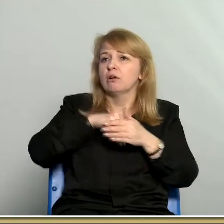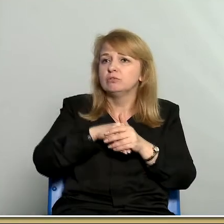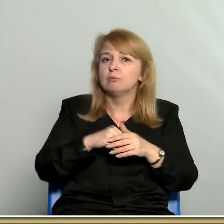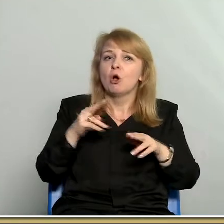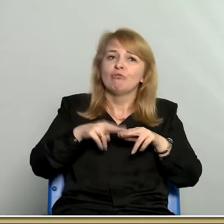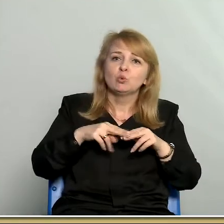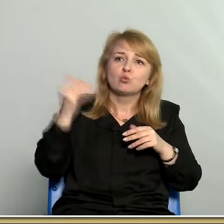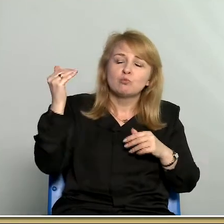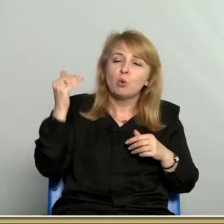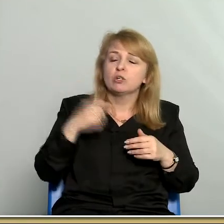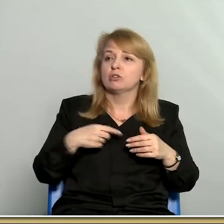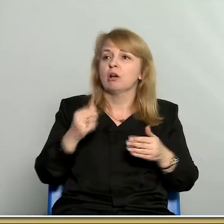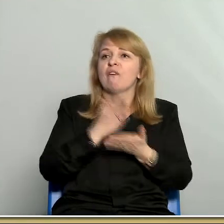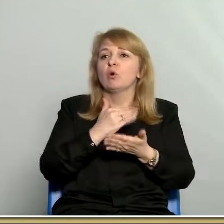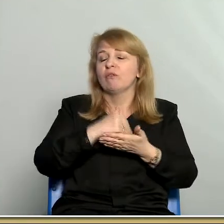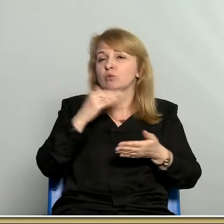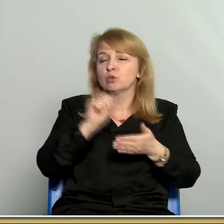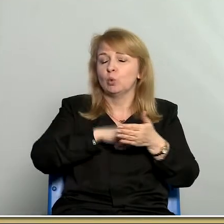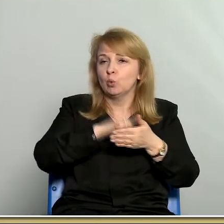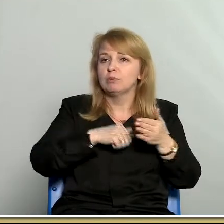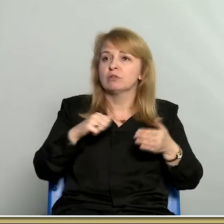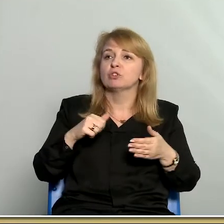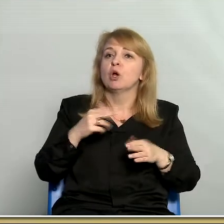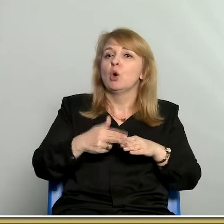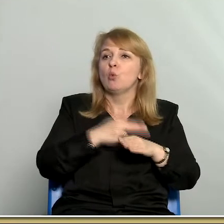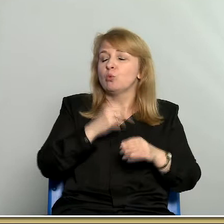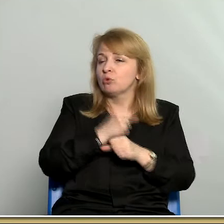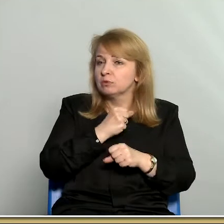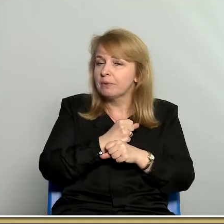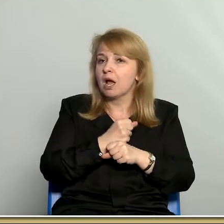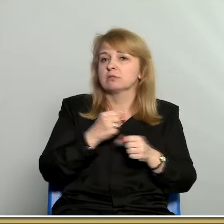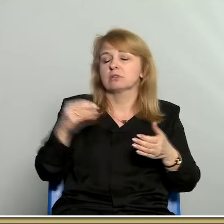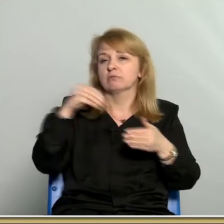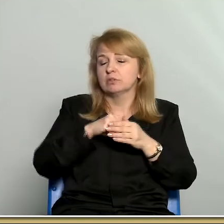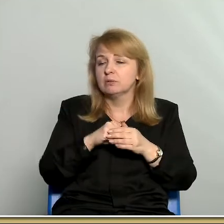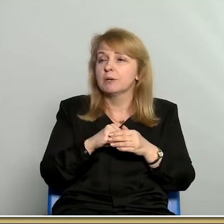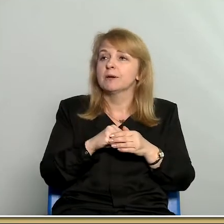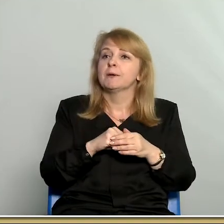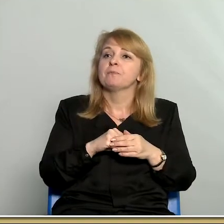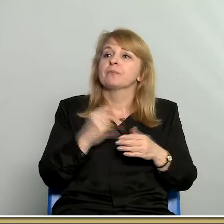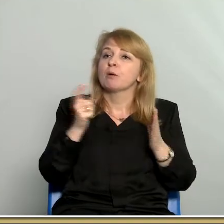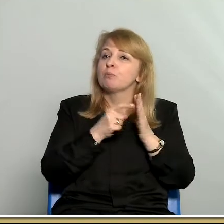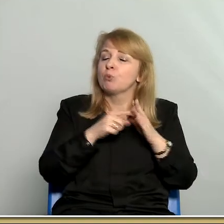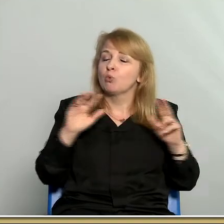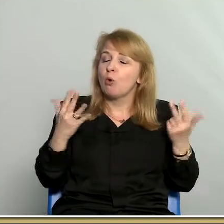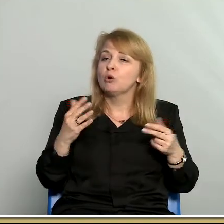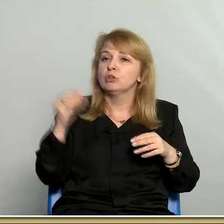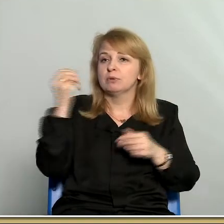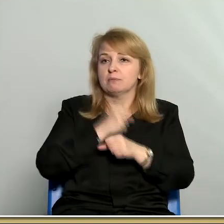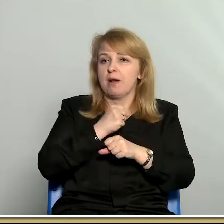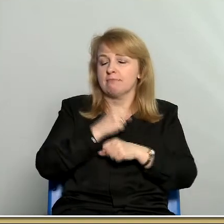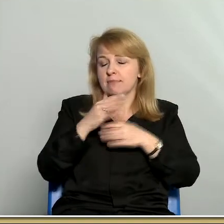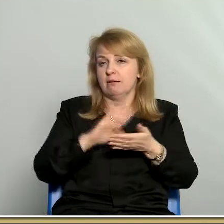Społecznego. Wojewódzki Urząd Pracy w Parytecie 8, czy w osi Parytetowej 8, związanej z rynkiem pracy.